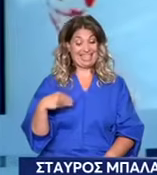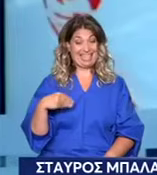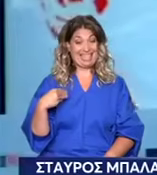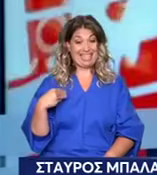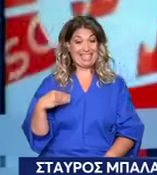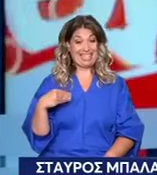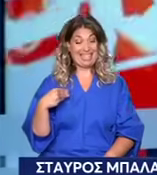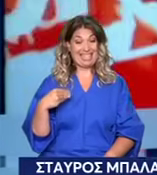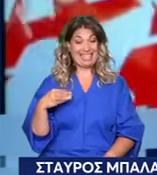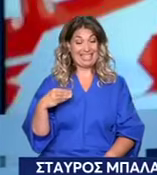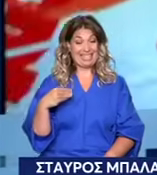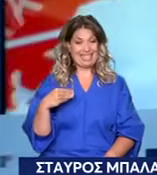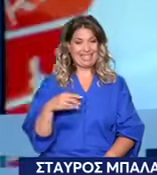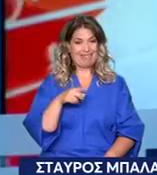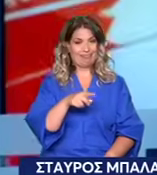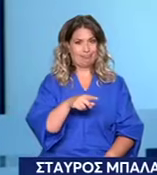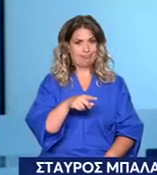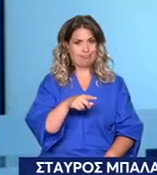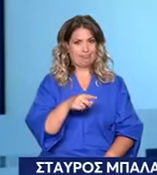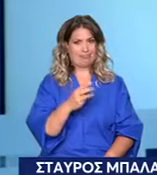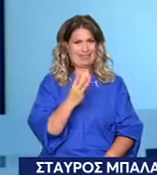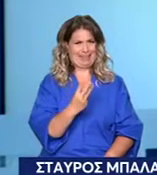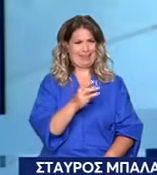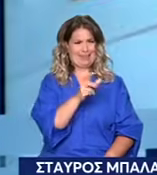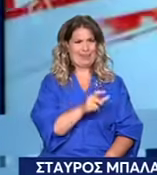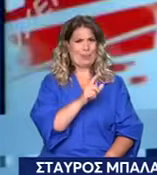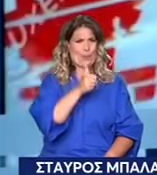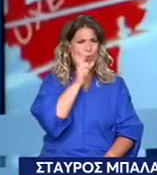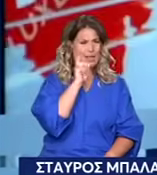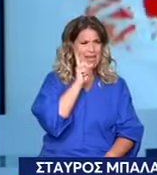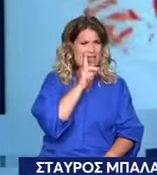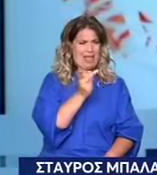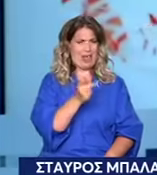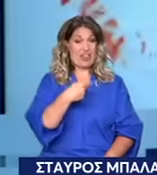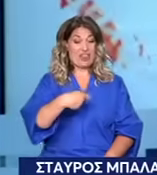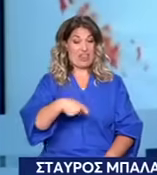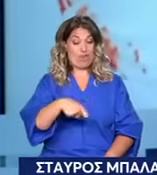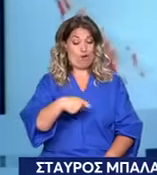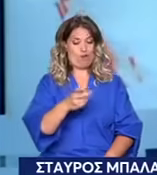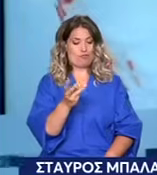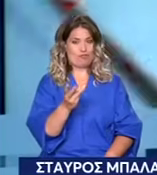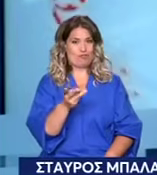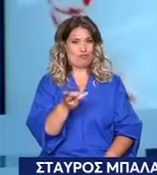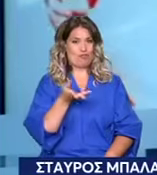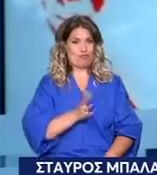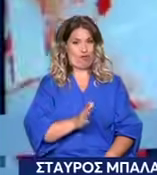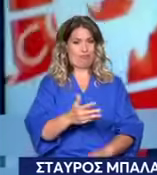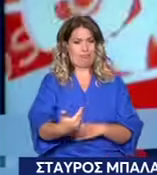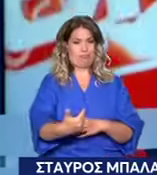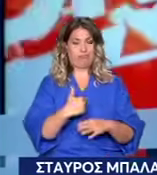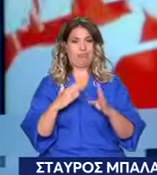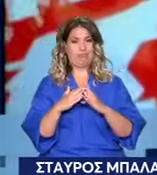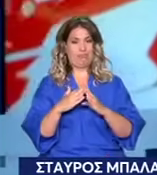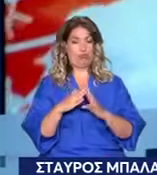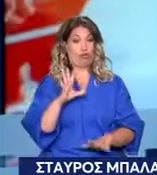η εισβολή εντός εισαγωγικών από τους τρεις δεν έγινε για να πάρουν τα χρήματα. Έγινε για